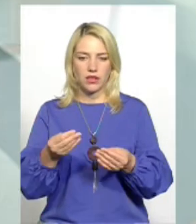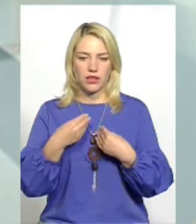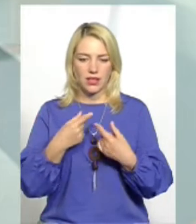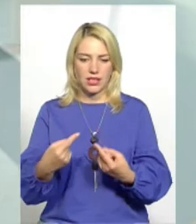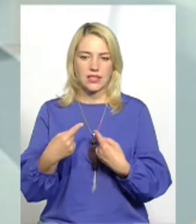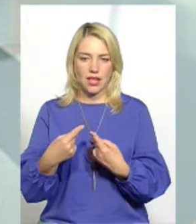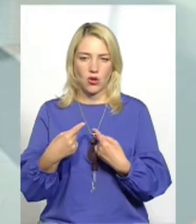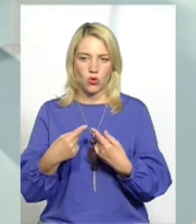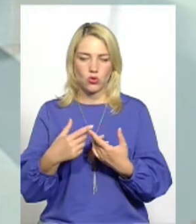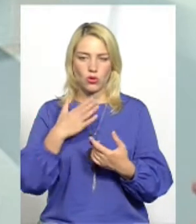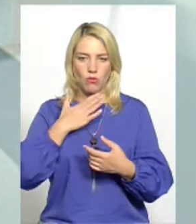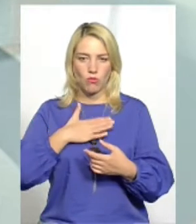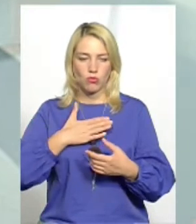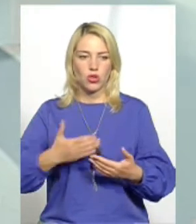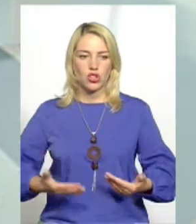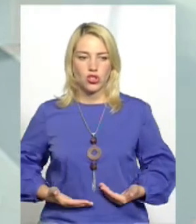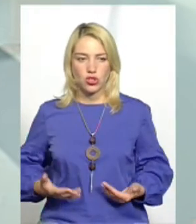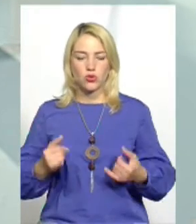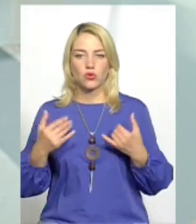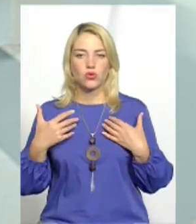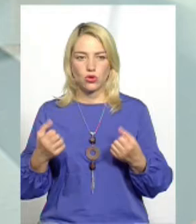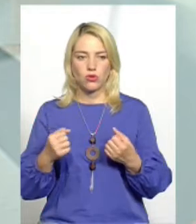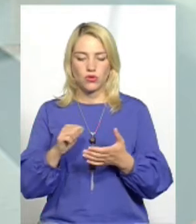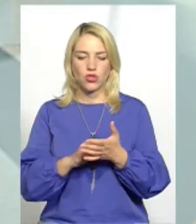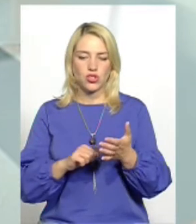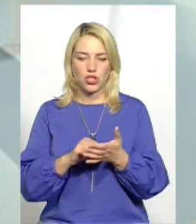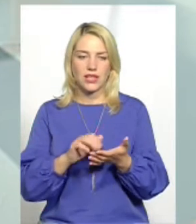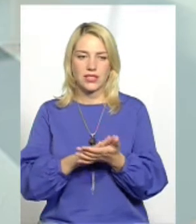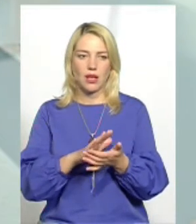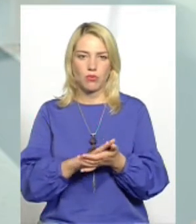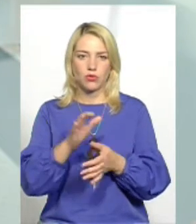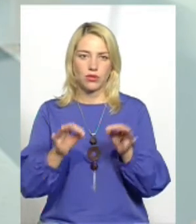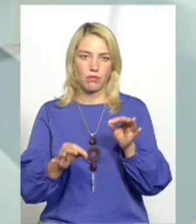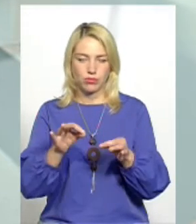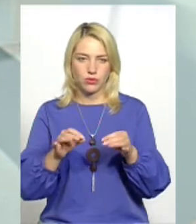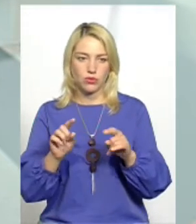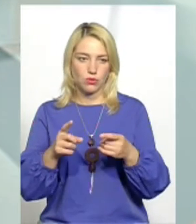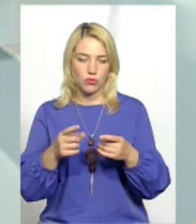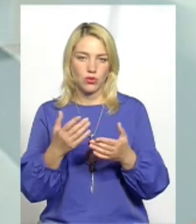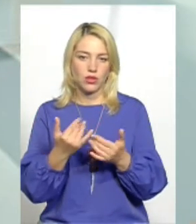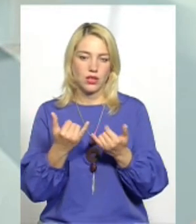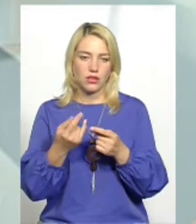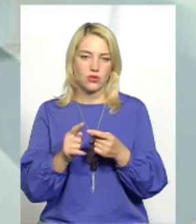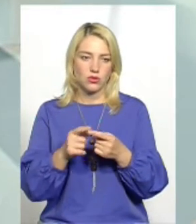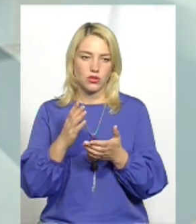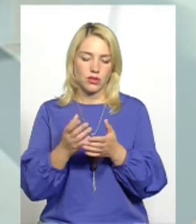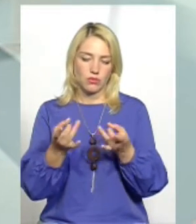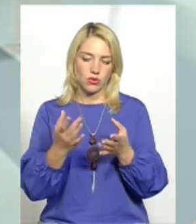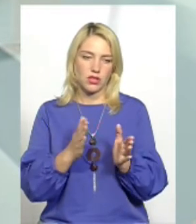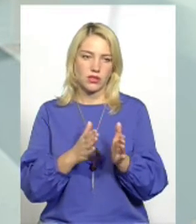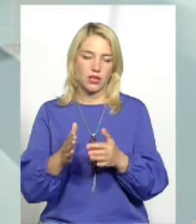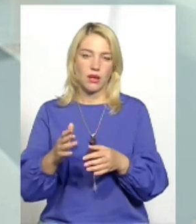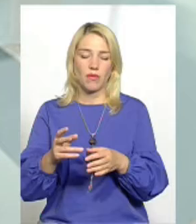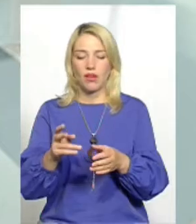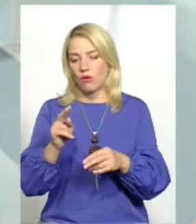моєму життю та здоров'ю через забруднення навколишнього природного середовища. Для цього існує проста схема: